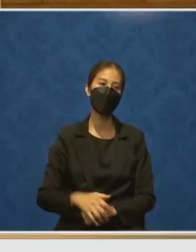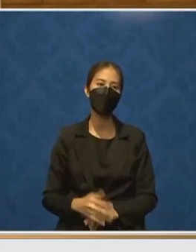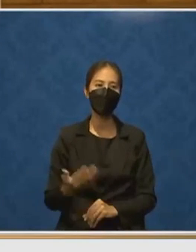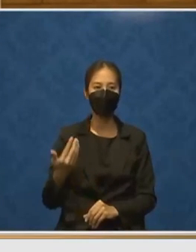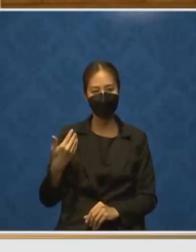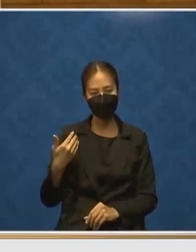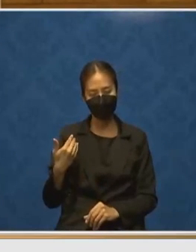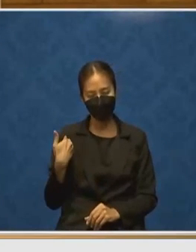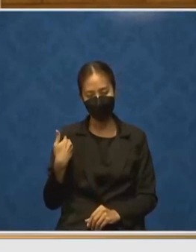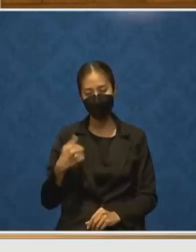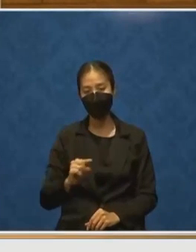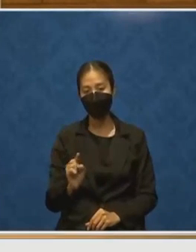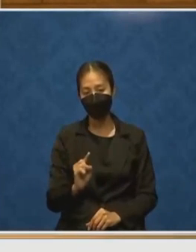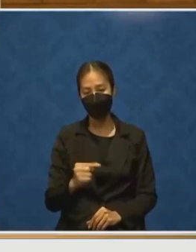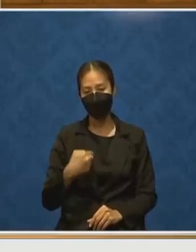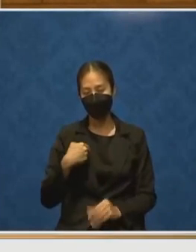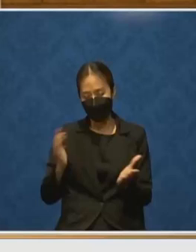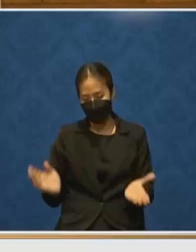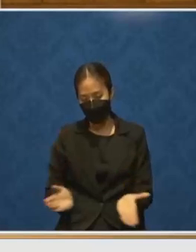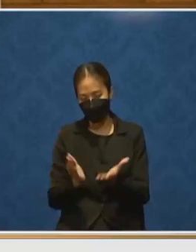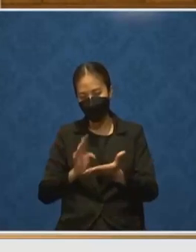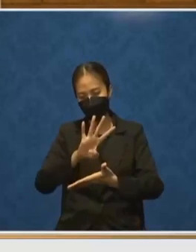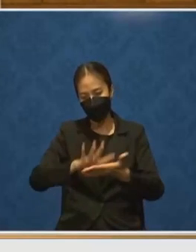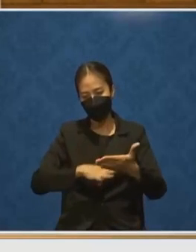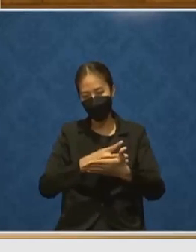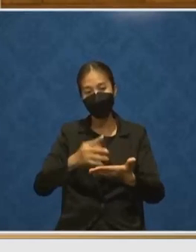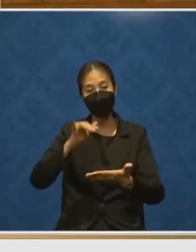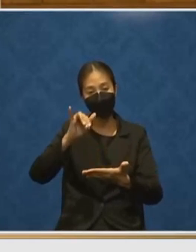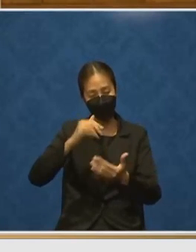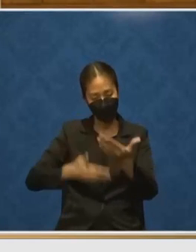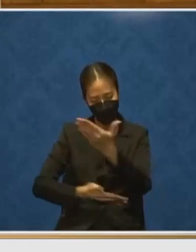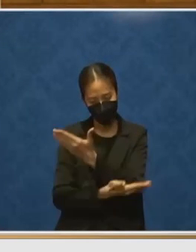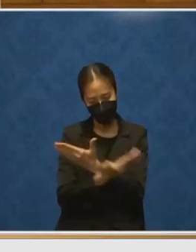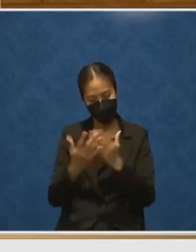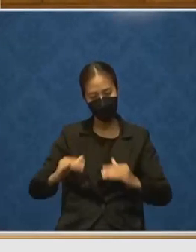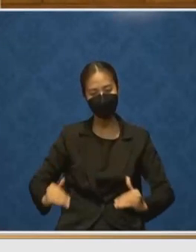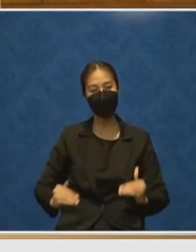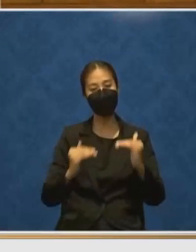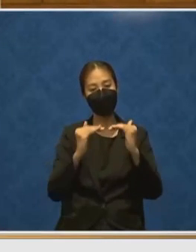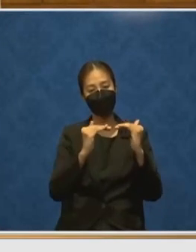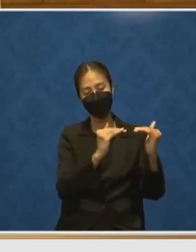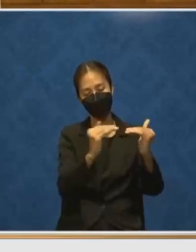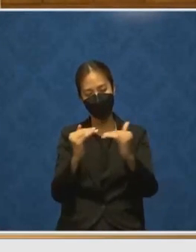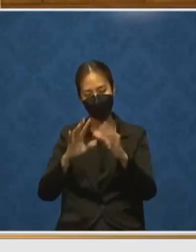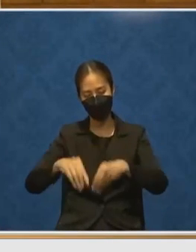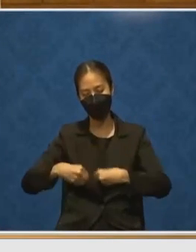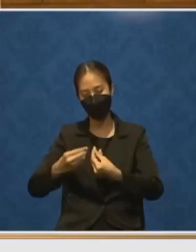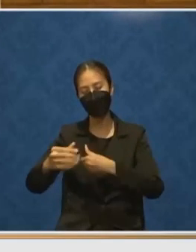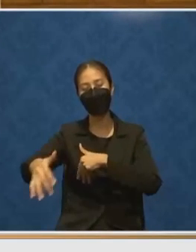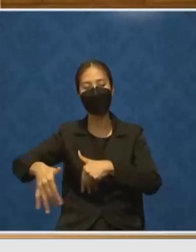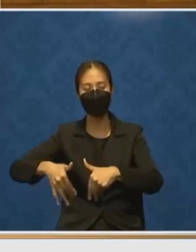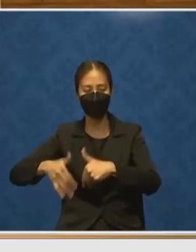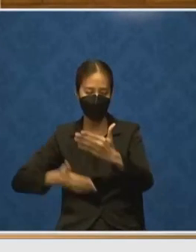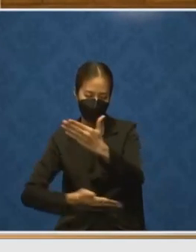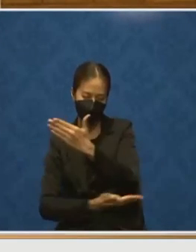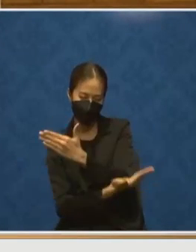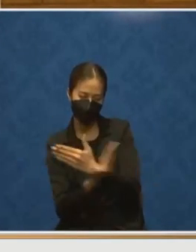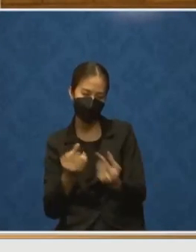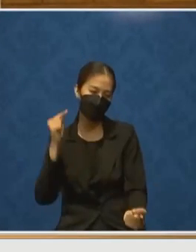8,299.95 ล้านบาทเพื่อสนับสนุนยุทธศาสตร์ด้านการสร้างโอกาสและความเสมอภาคทางสังคมให้ประชาชนได้รับโอกาสในการเข้